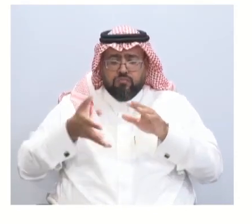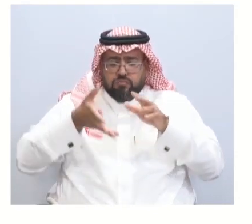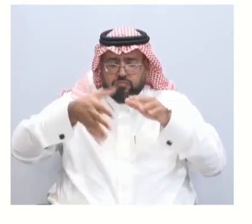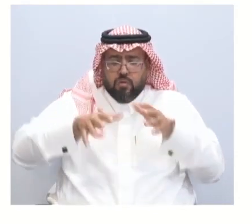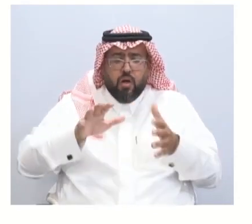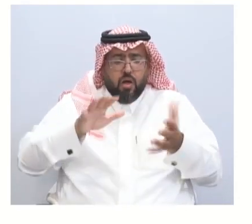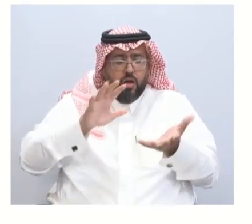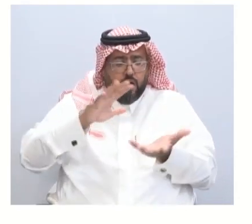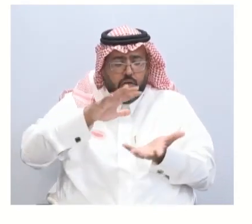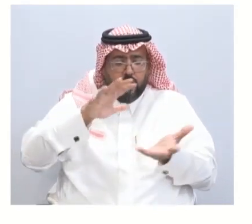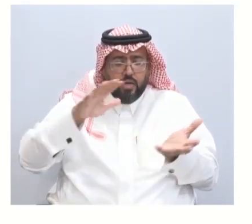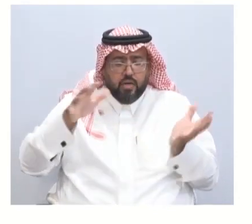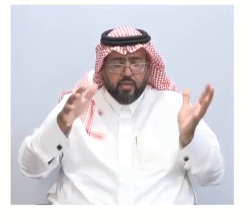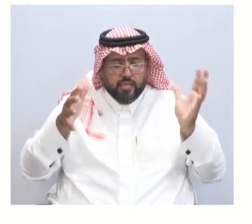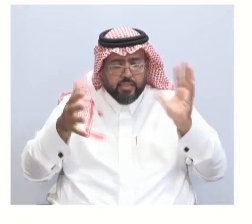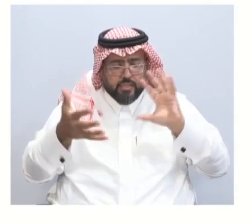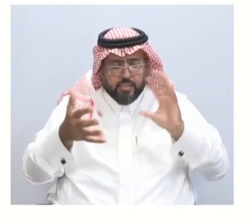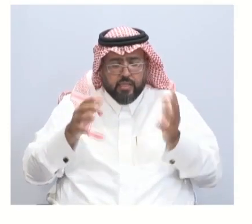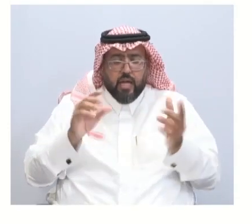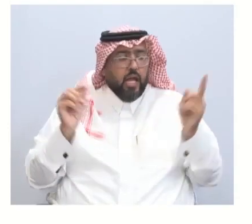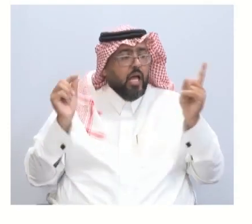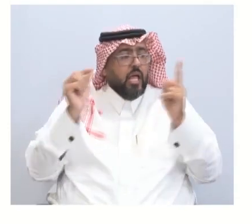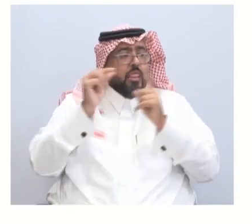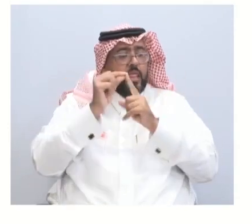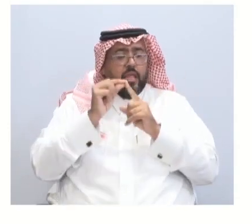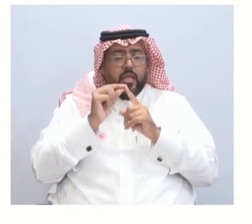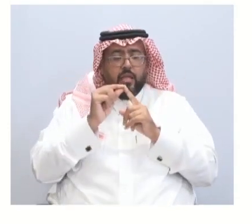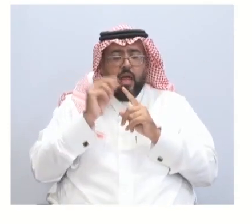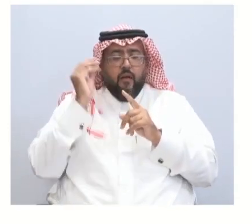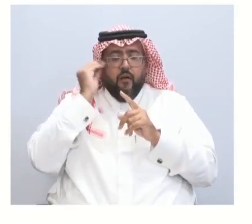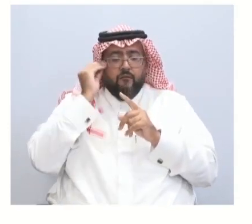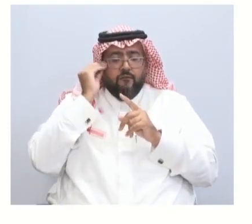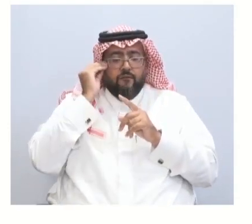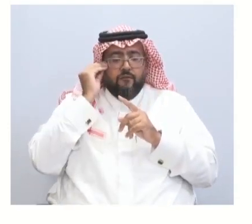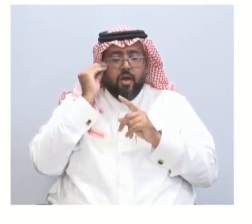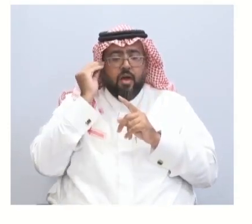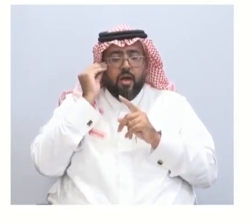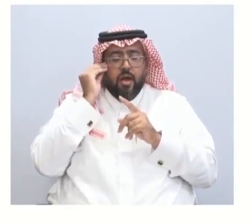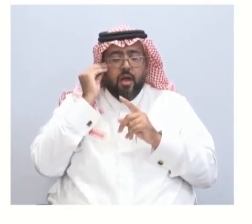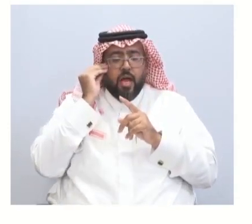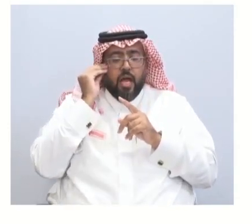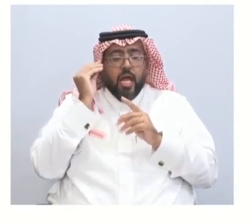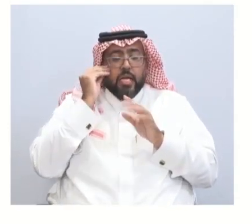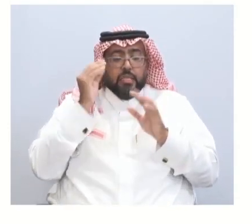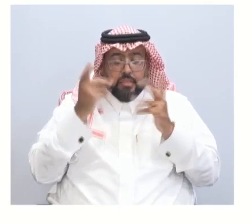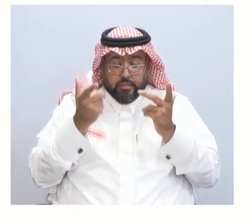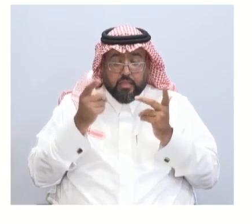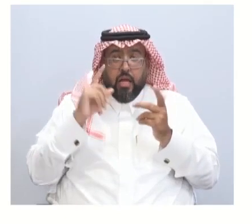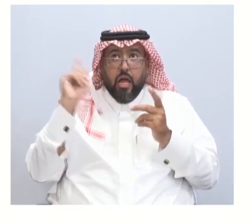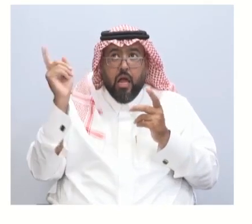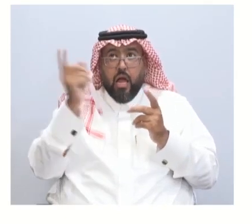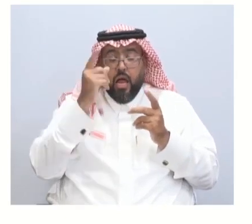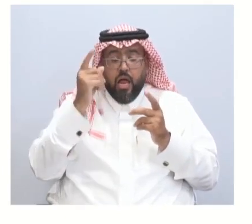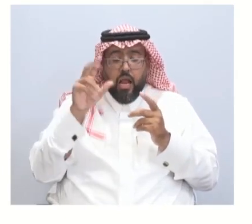القارات حينما تطرقنا الى الاهداف ذكرنا بان تتعرف او تتعرفي الادله التي جعلت العالم